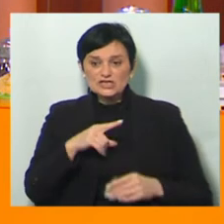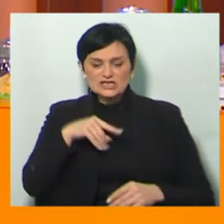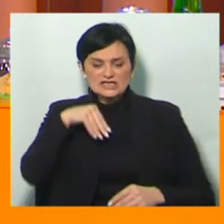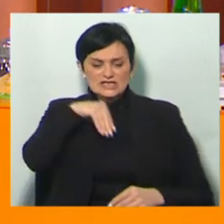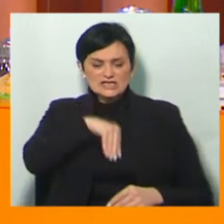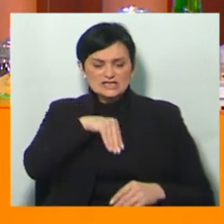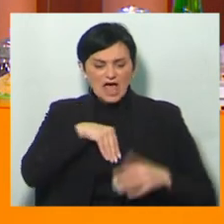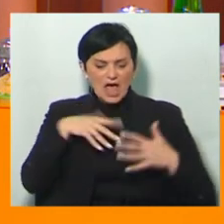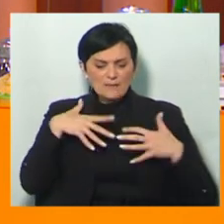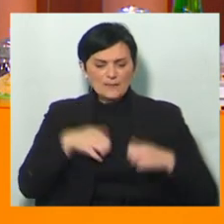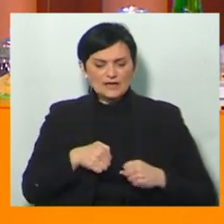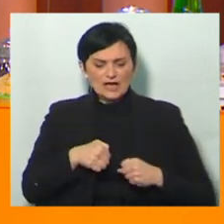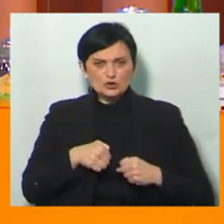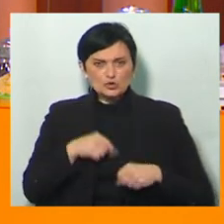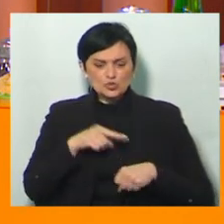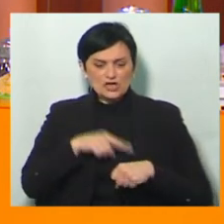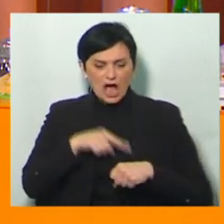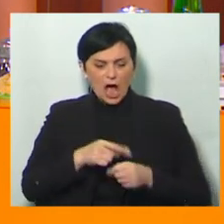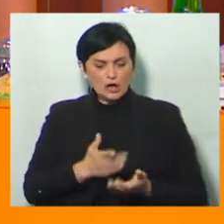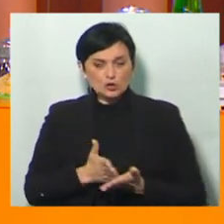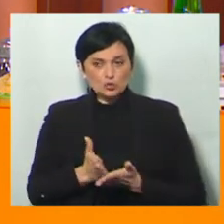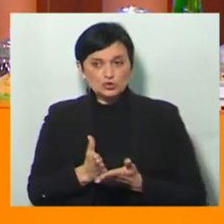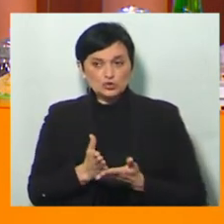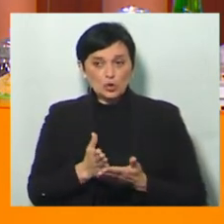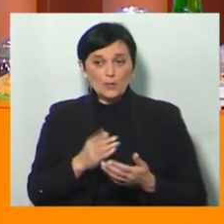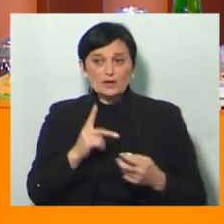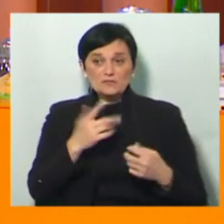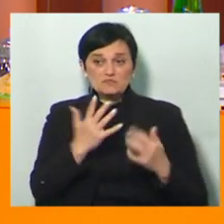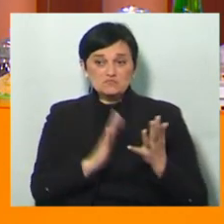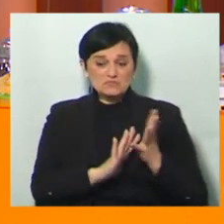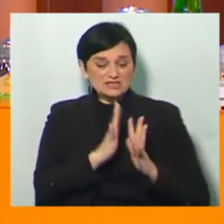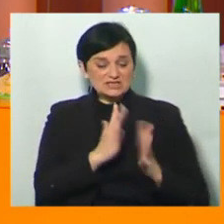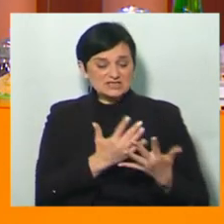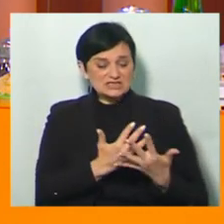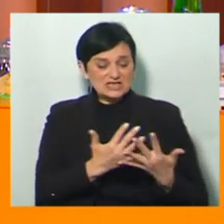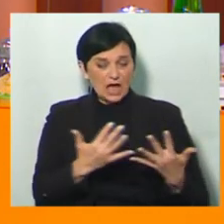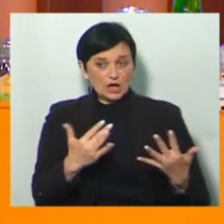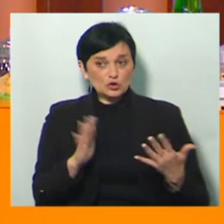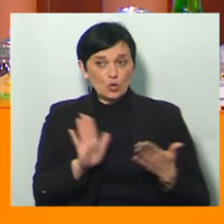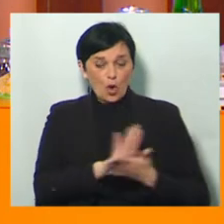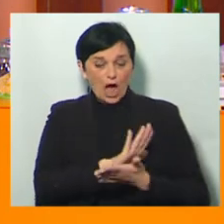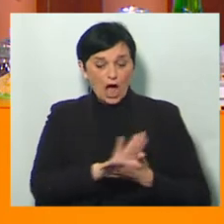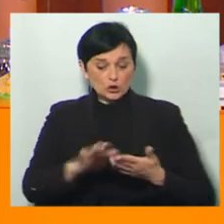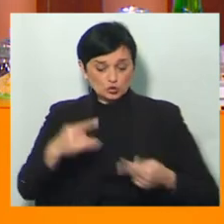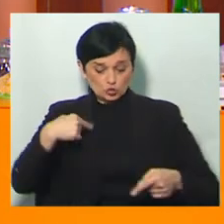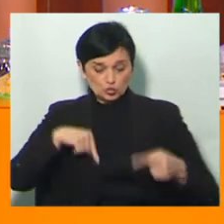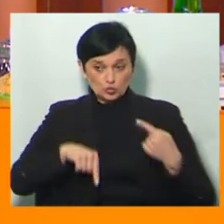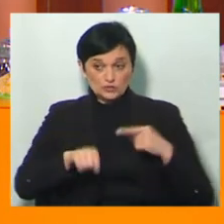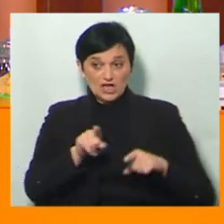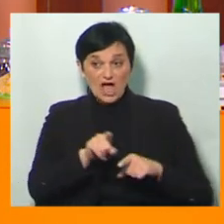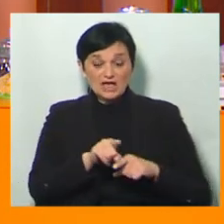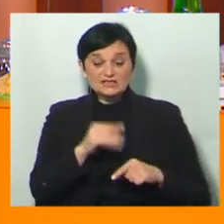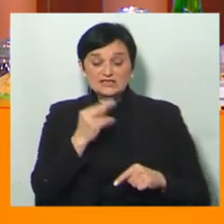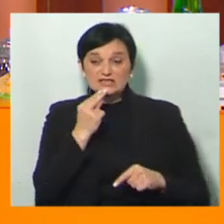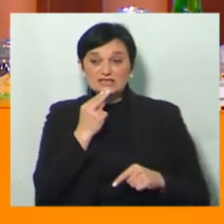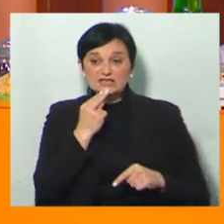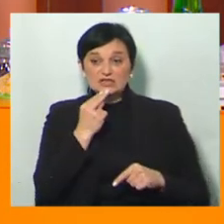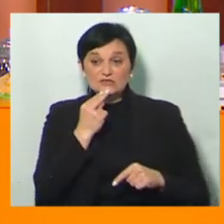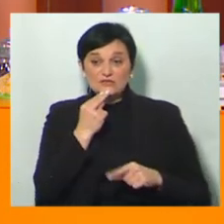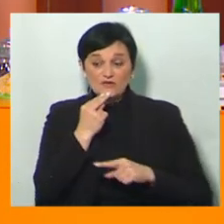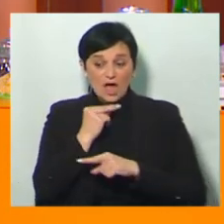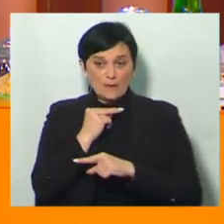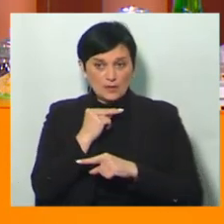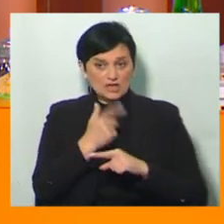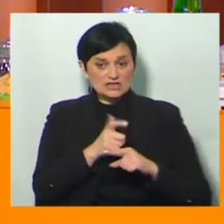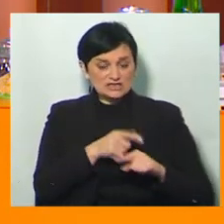დეპრესიული განწყობისკენ. Პირველ რიგში ეს არის მცენარეული ბოჭკო, რომელიც ორგანიზმს ასუფთავებს და აი ასეთი კვების შემთხვევაში მცენარეული